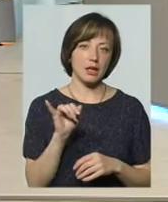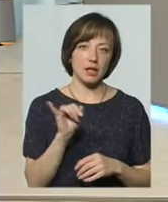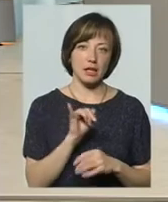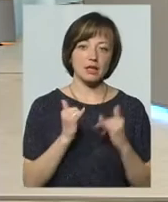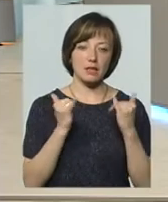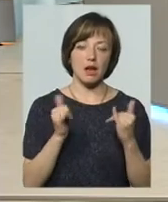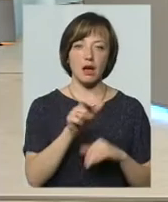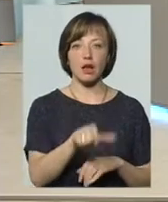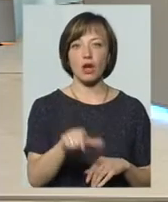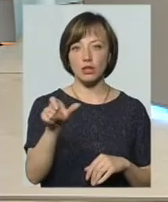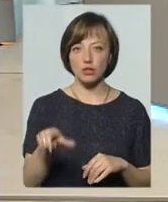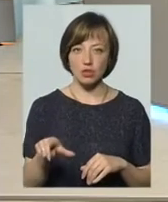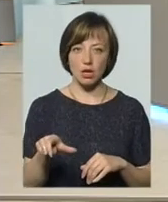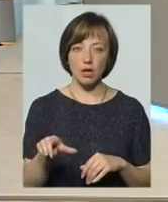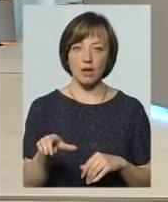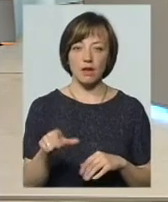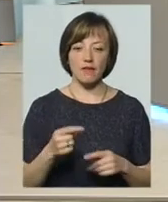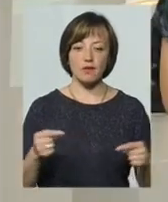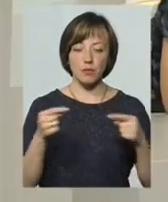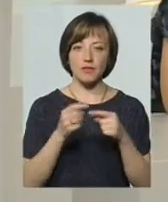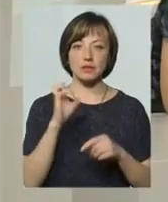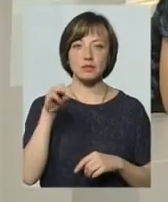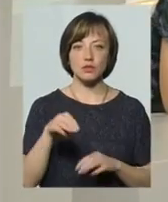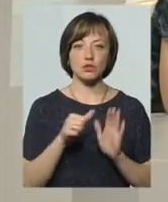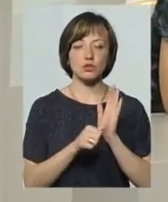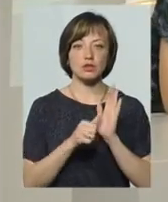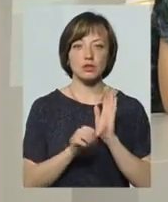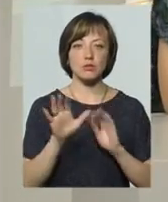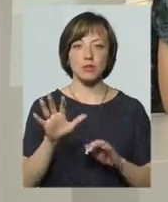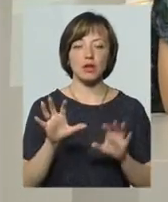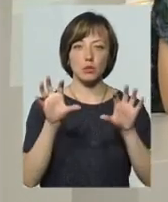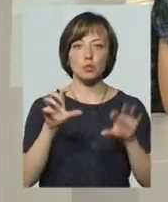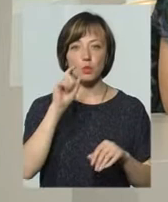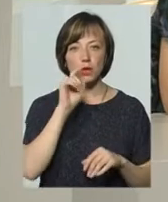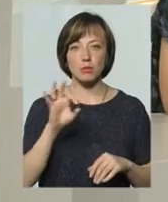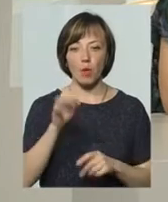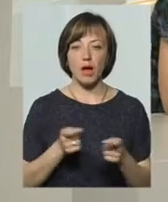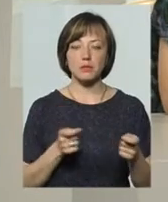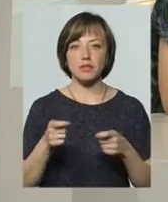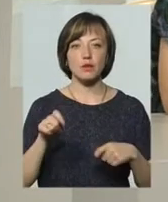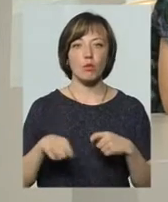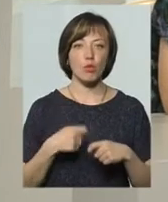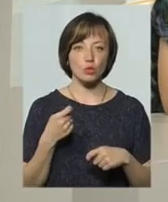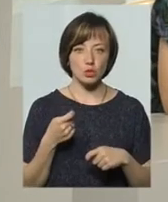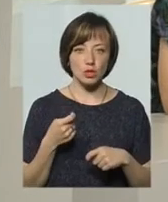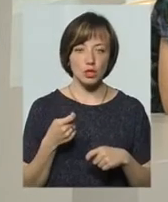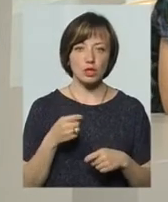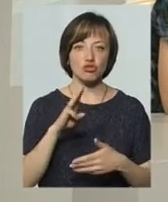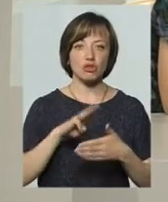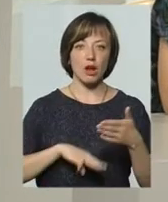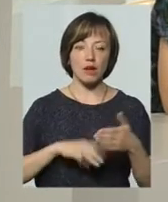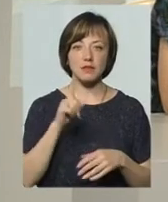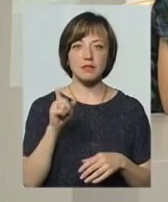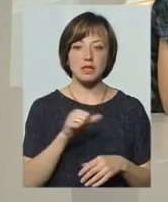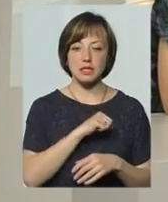для глядача, відповідно до статті 65 Кодексу України про адміністративні правопорушення, штраф